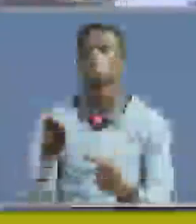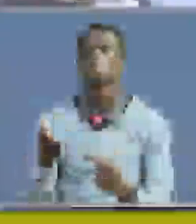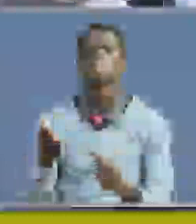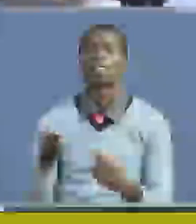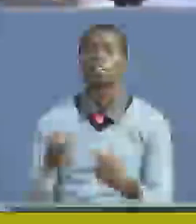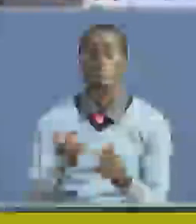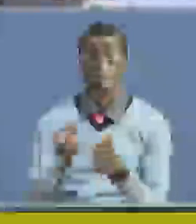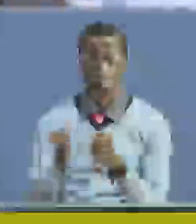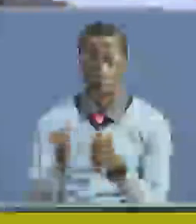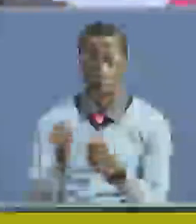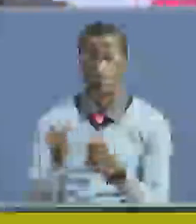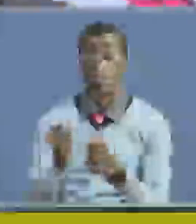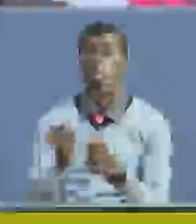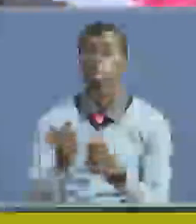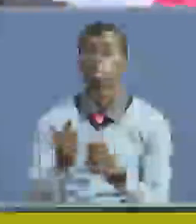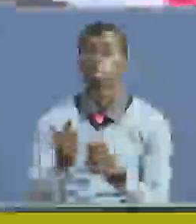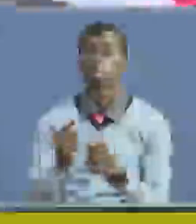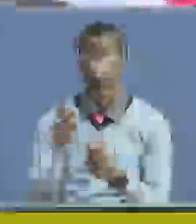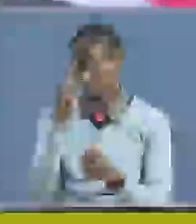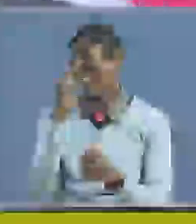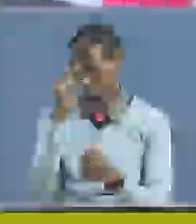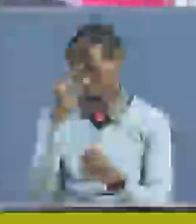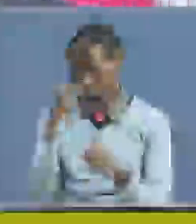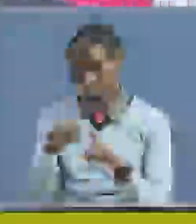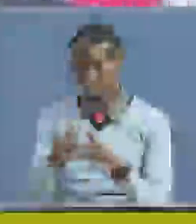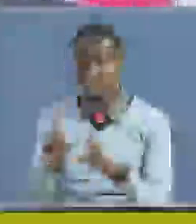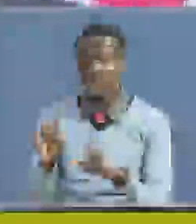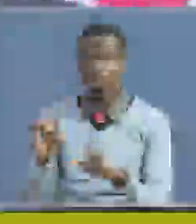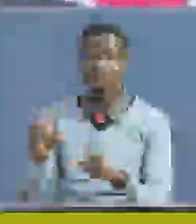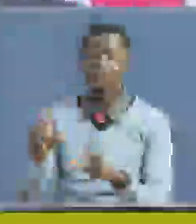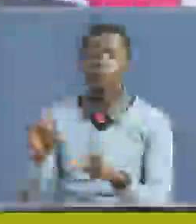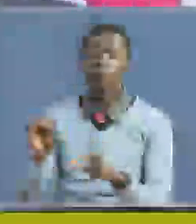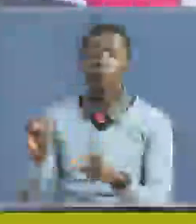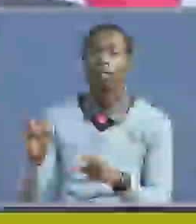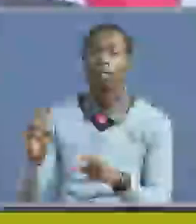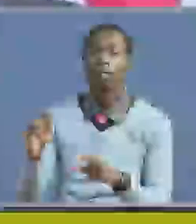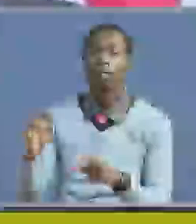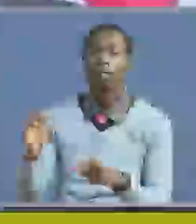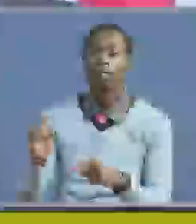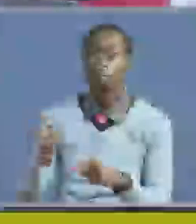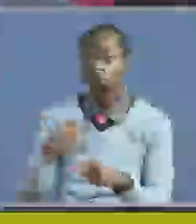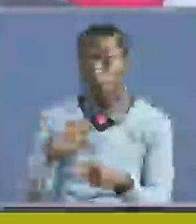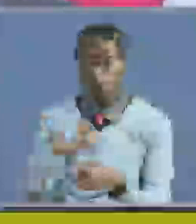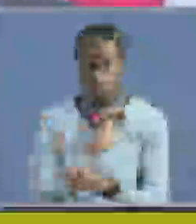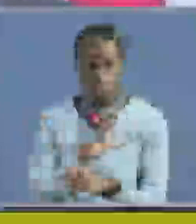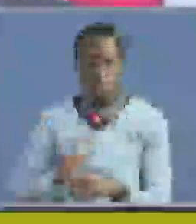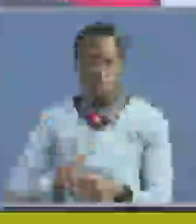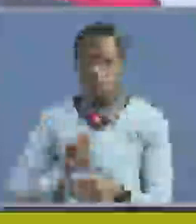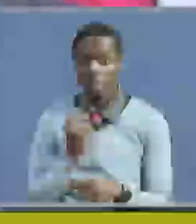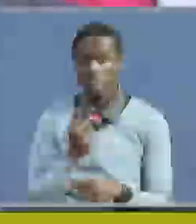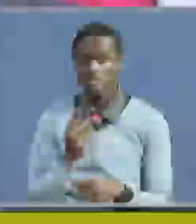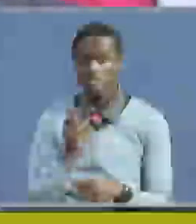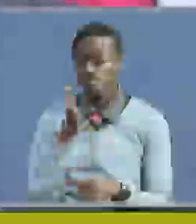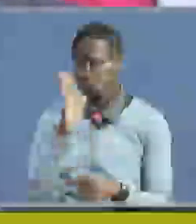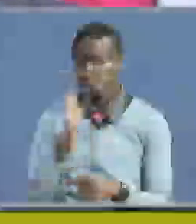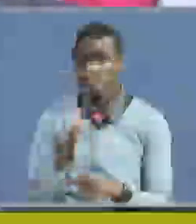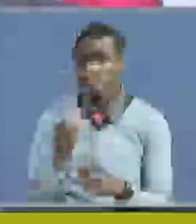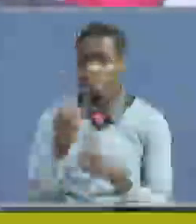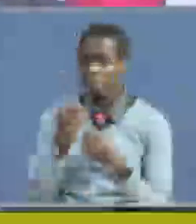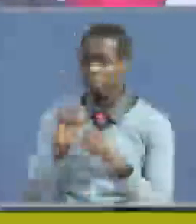vita kati ya jamii ya Maasai na Kipsigisi. Na mimi nataka kusema ni kuwa Mkristo, hatutaki tena kupoteza